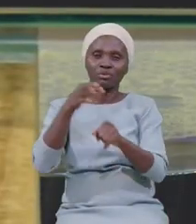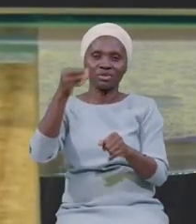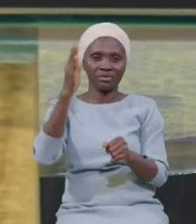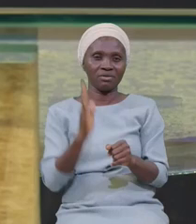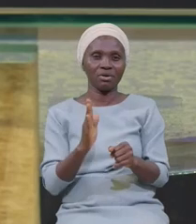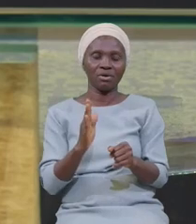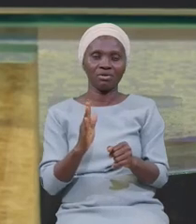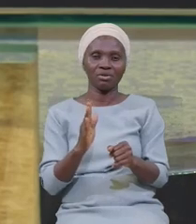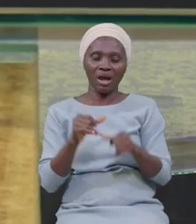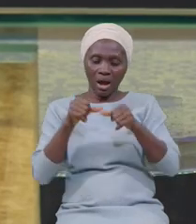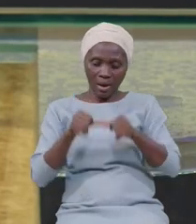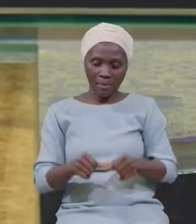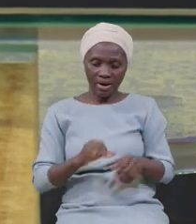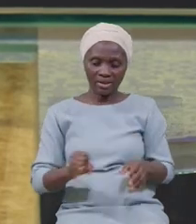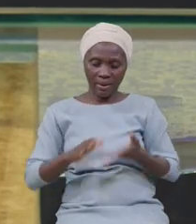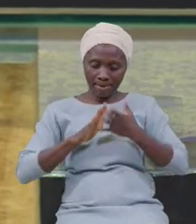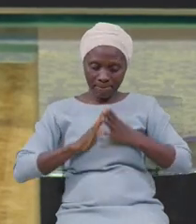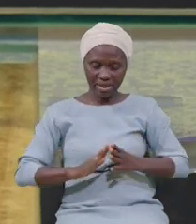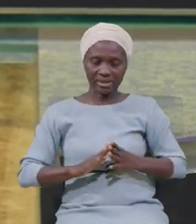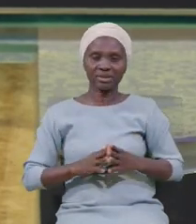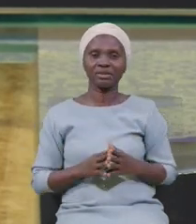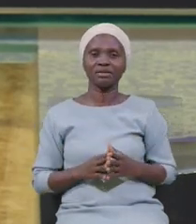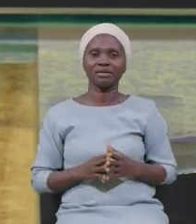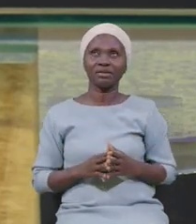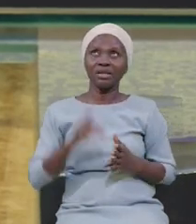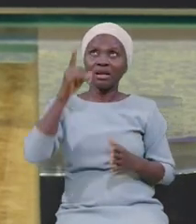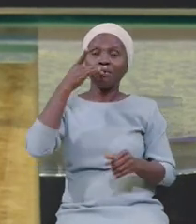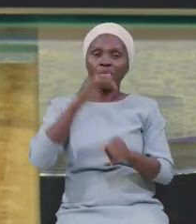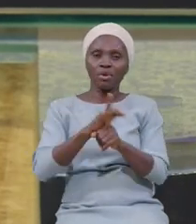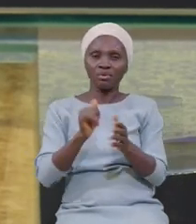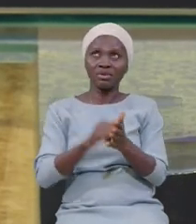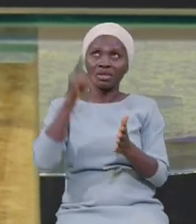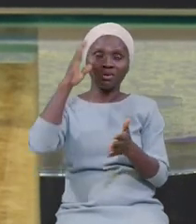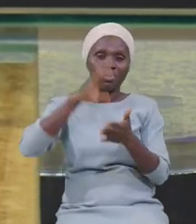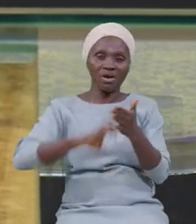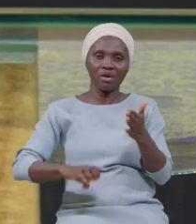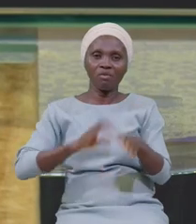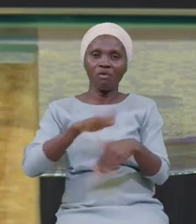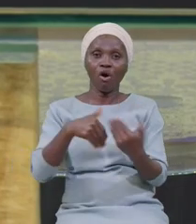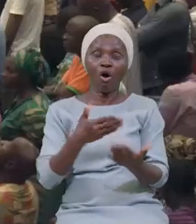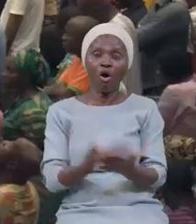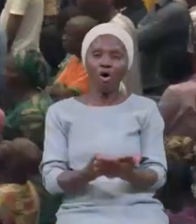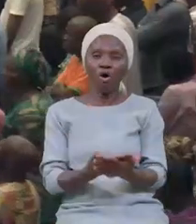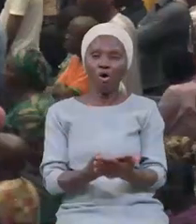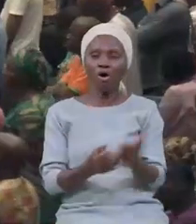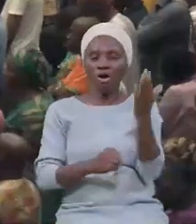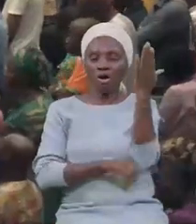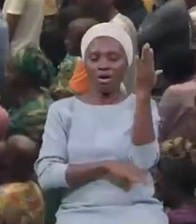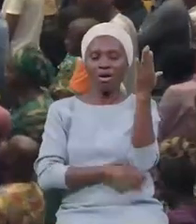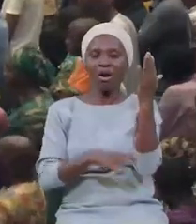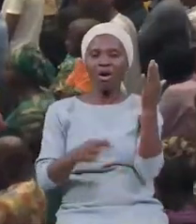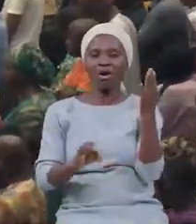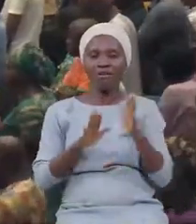La paix constante, ne craignez pas qu'il va ôter toutes les sources de la peur.